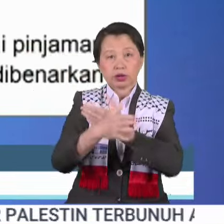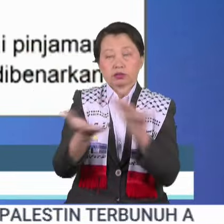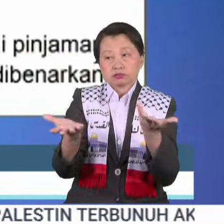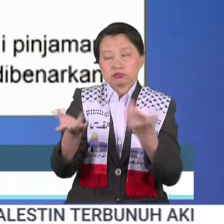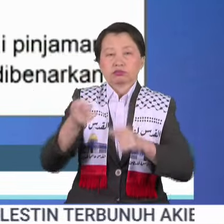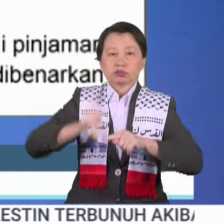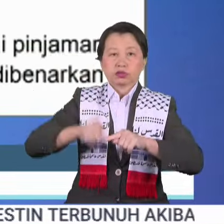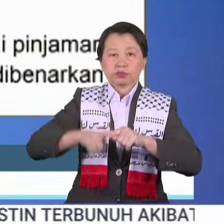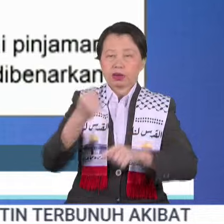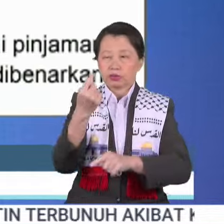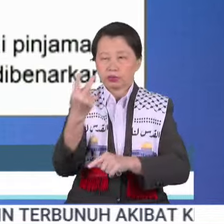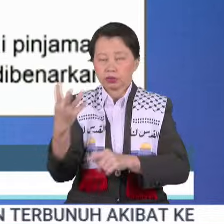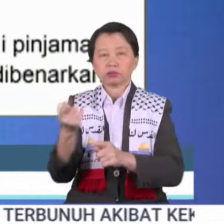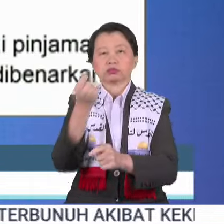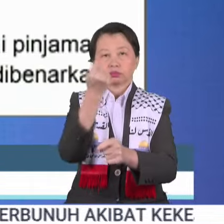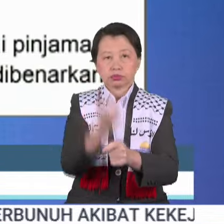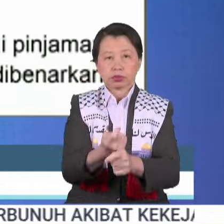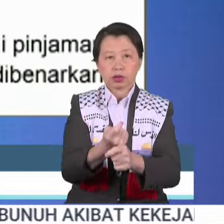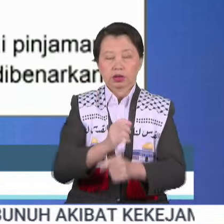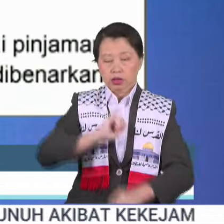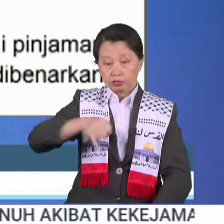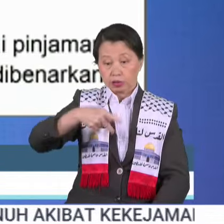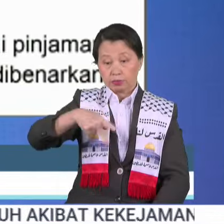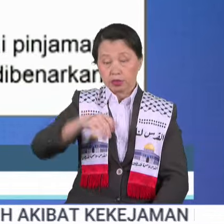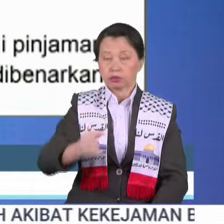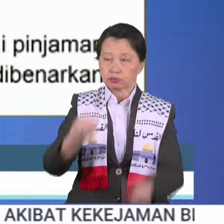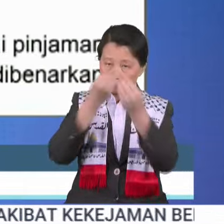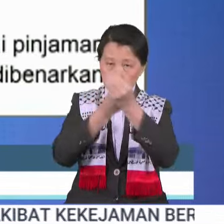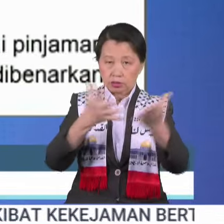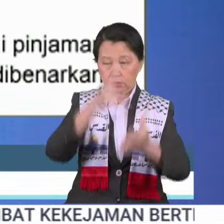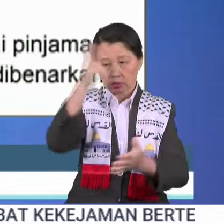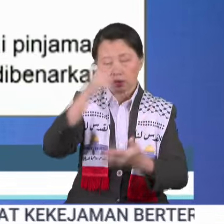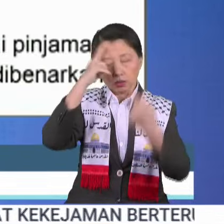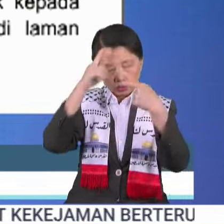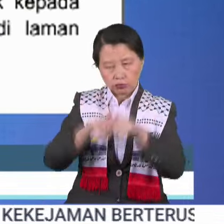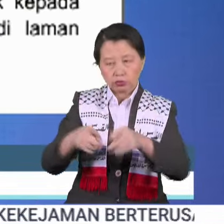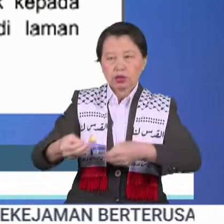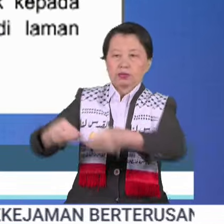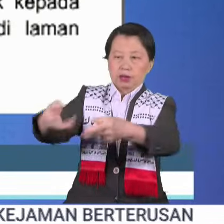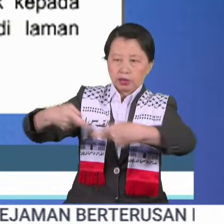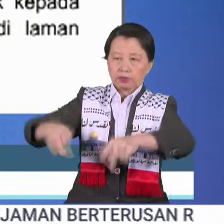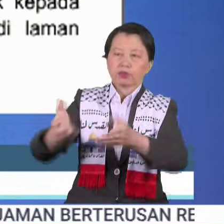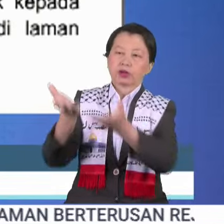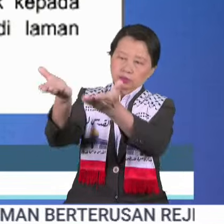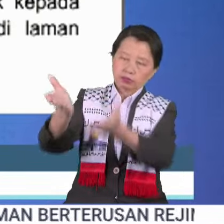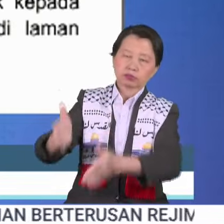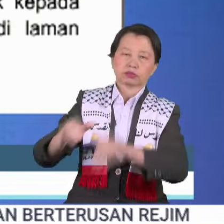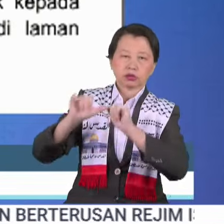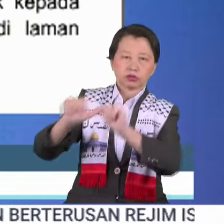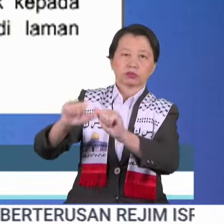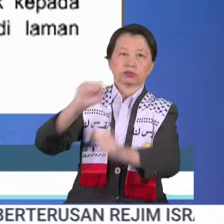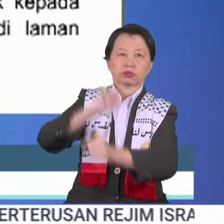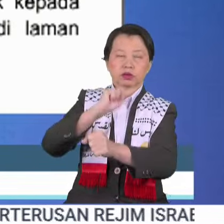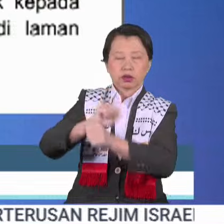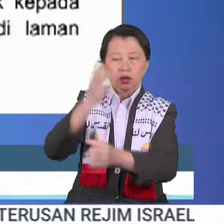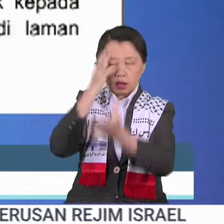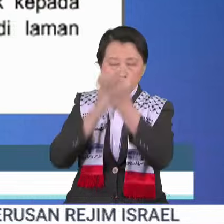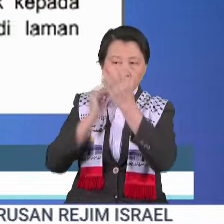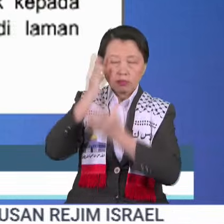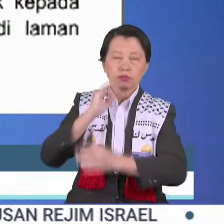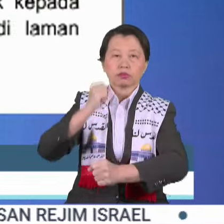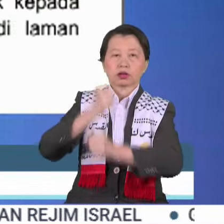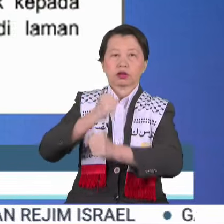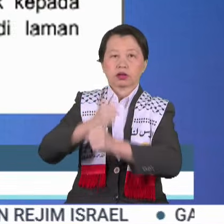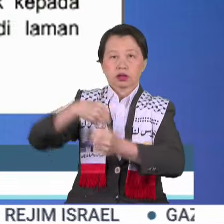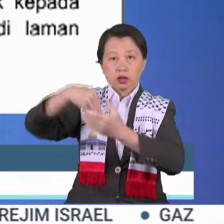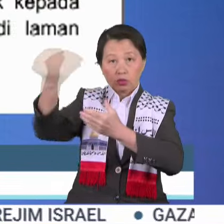tertakluk kepada beberapa ketetapan. JPA memaklumkan kerajaan setuju memberi peluang kepada pelajar di sana menimba pengalaman dan kemahiran